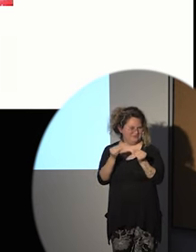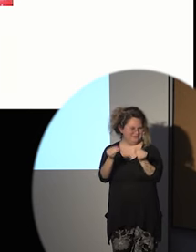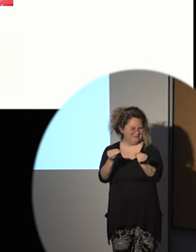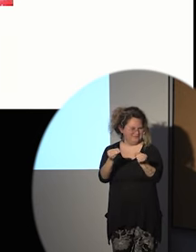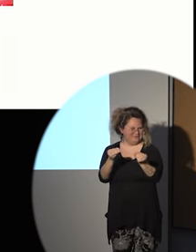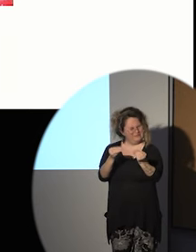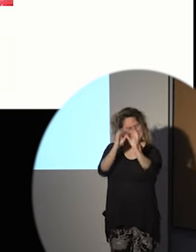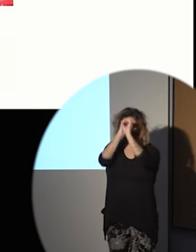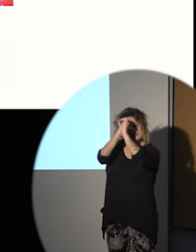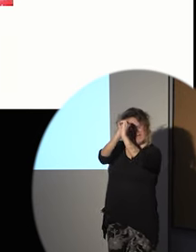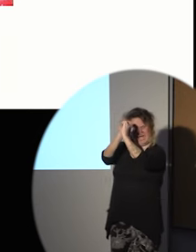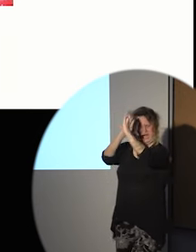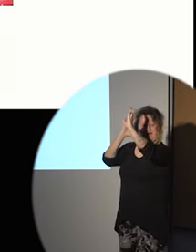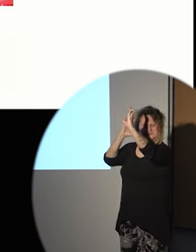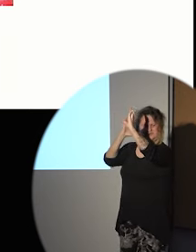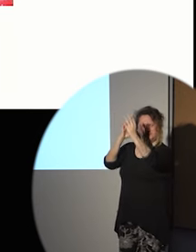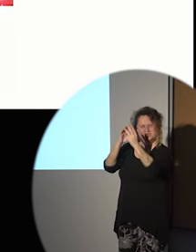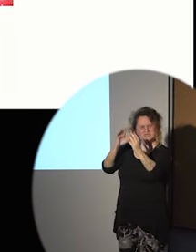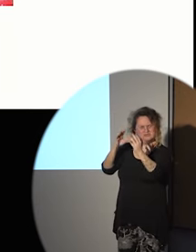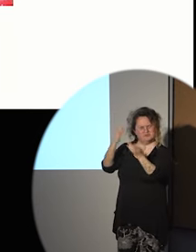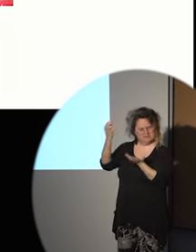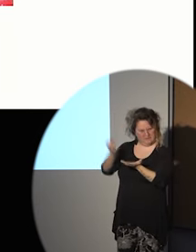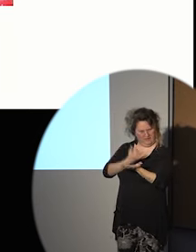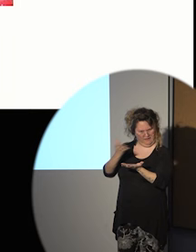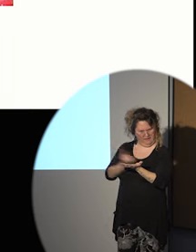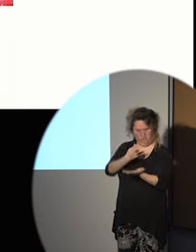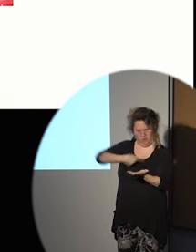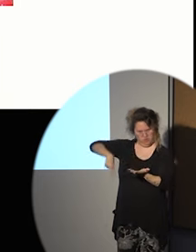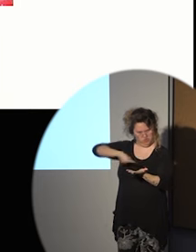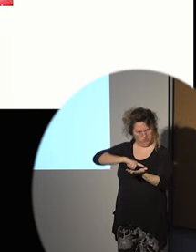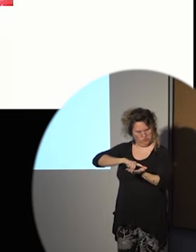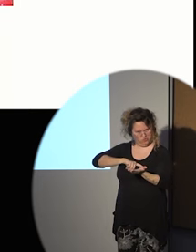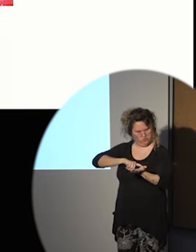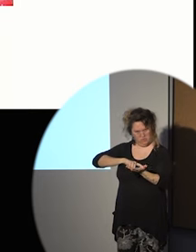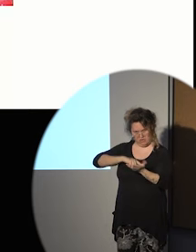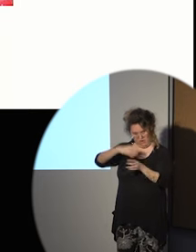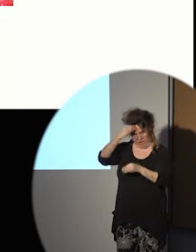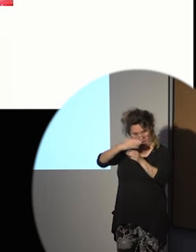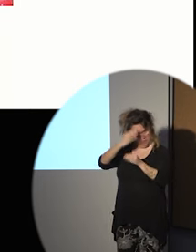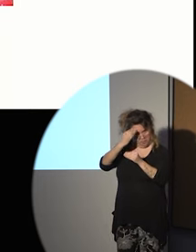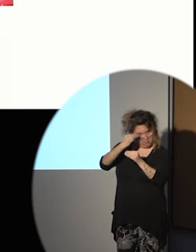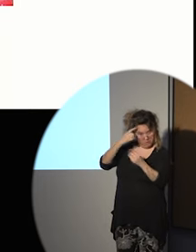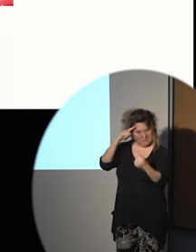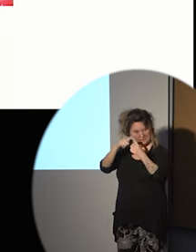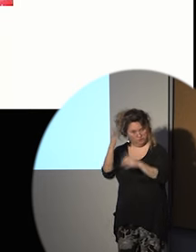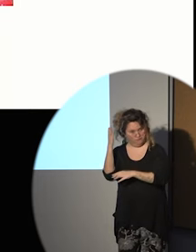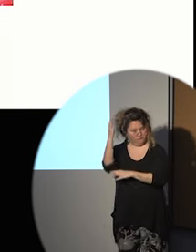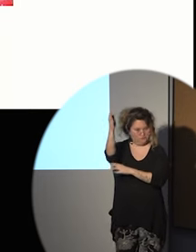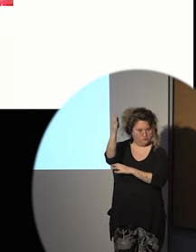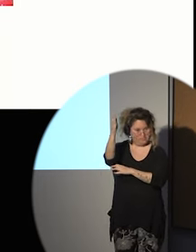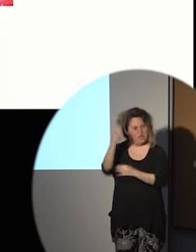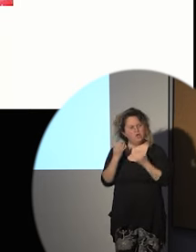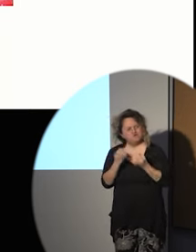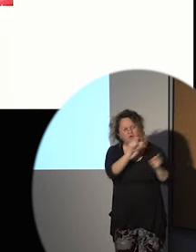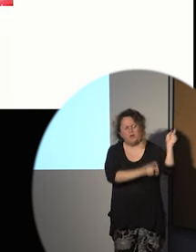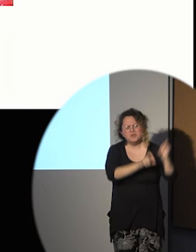l'astronomie peut nous apprendre des choses sur notre avenir ? Et beaucoup d'astronomes, des fois, vous répondront « Non,